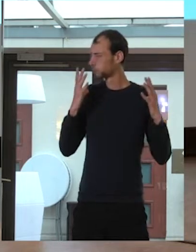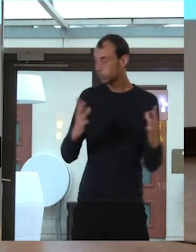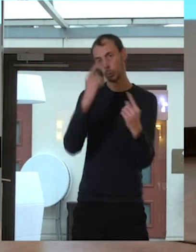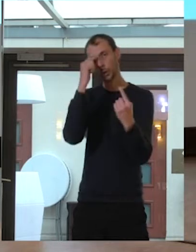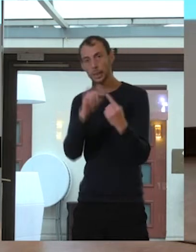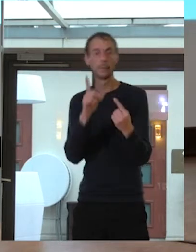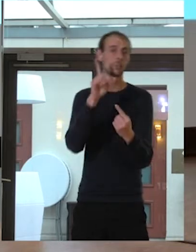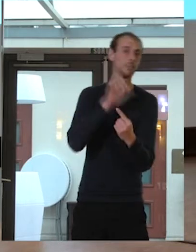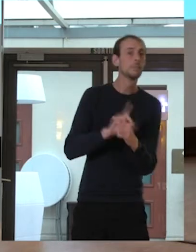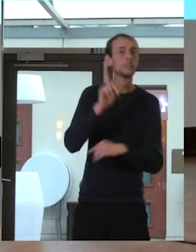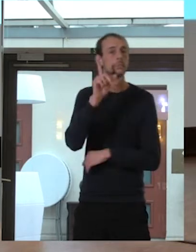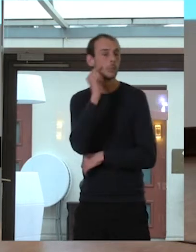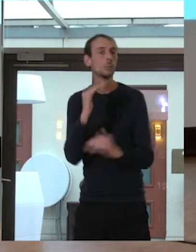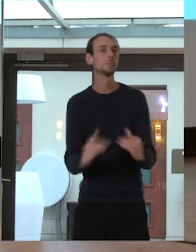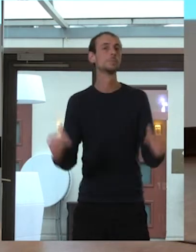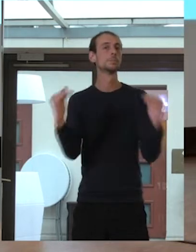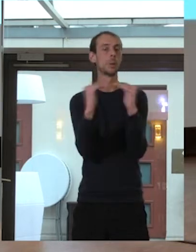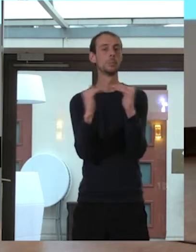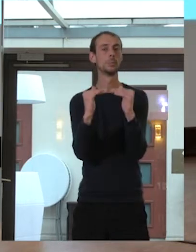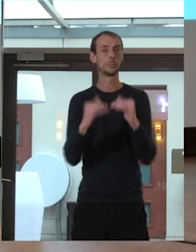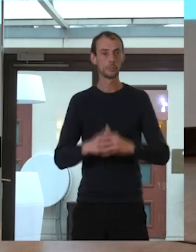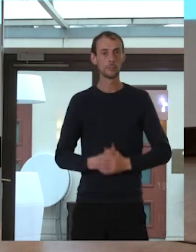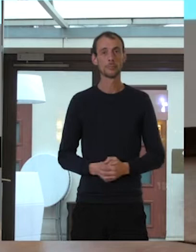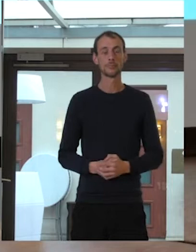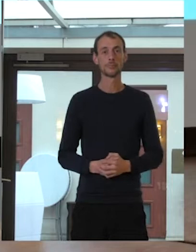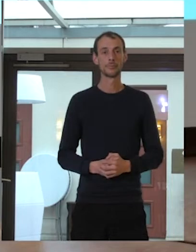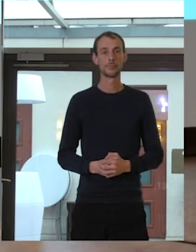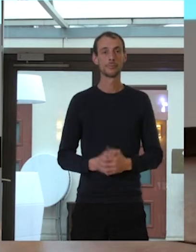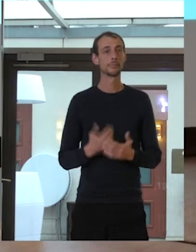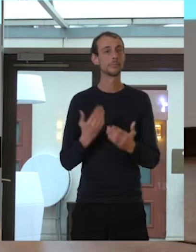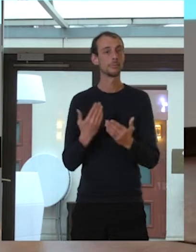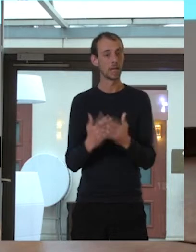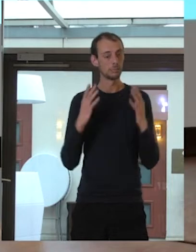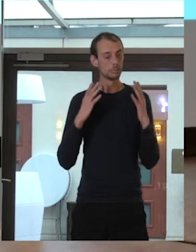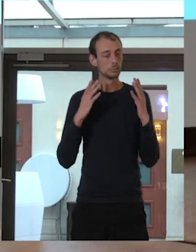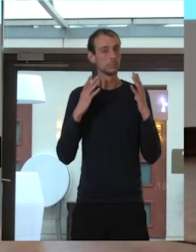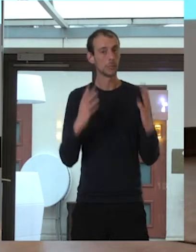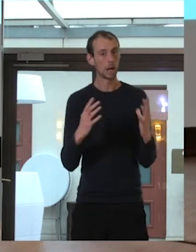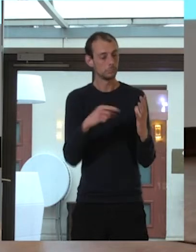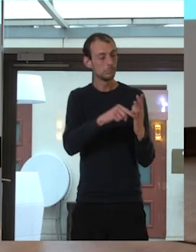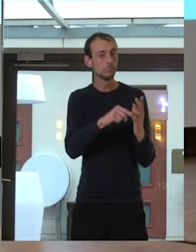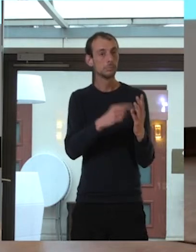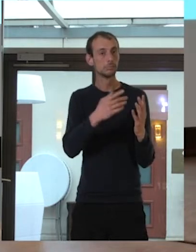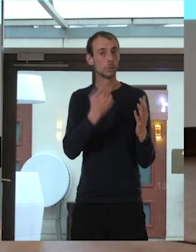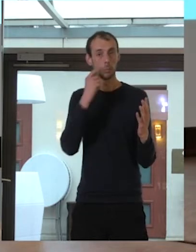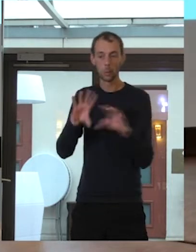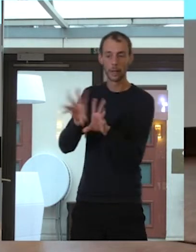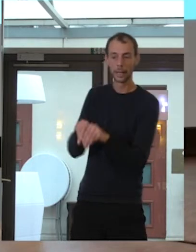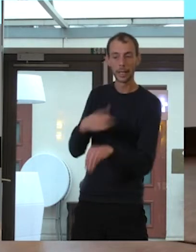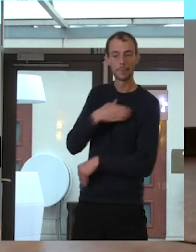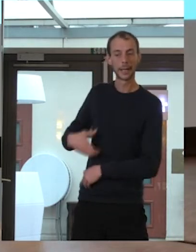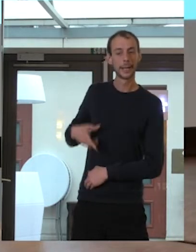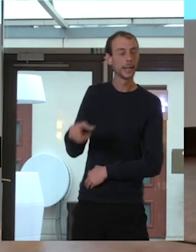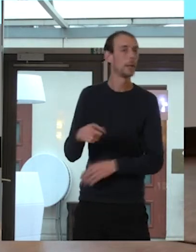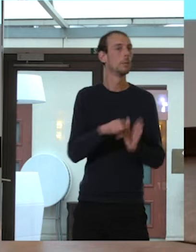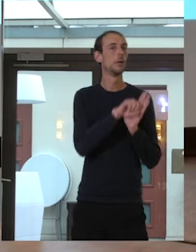les femmes et les hommes. Cet engagement est vraiment une priorité pour notre équipe municipale. Mes adjoints ne sont pas